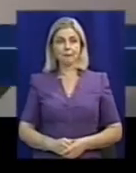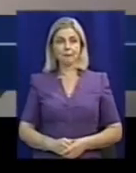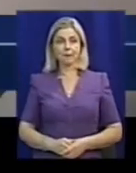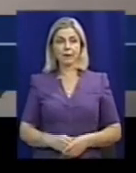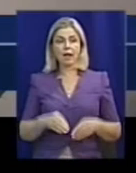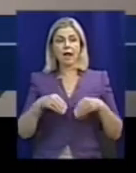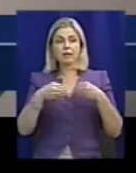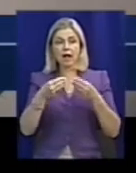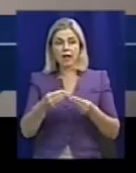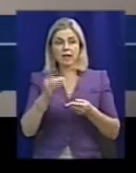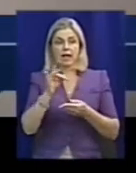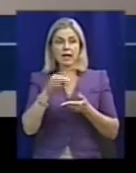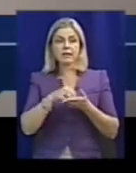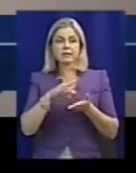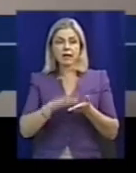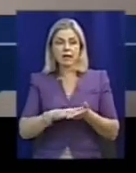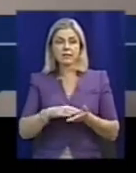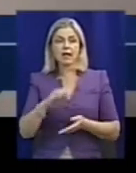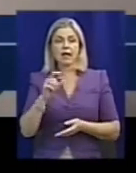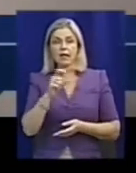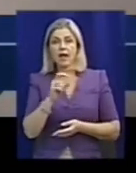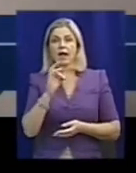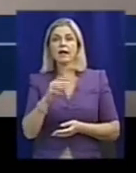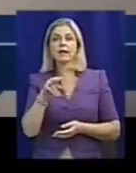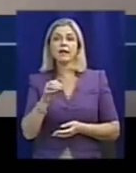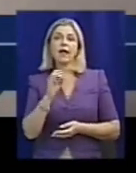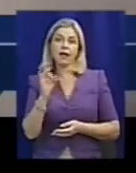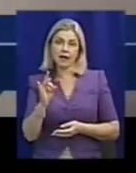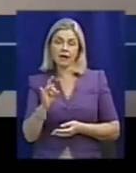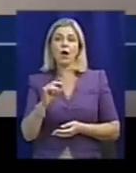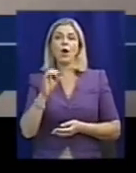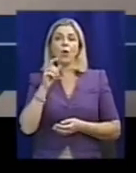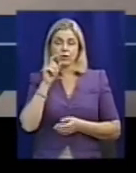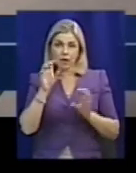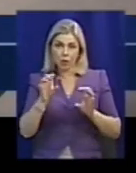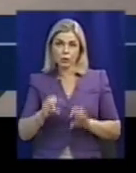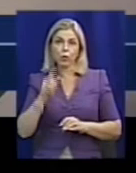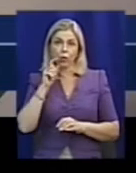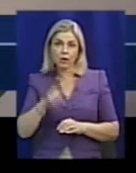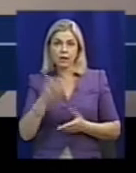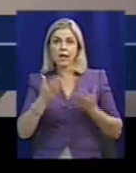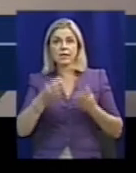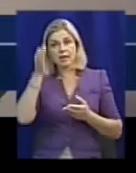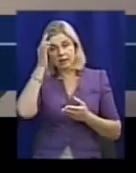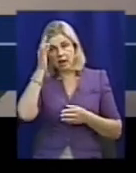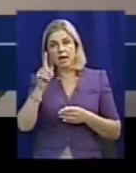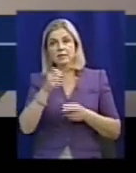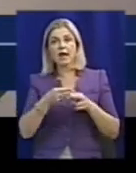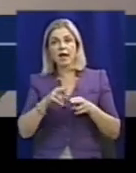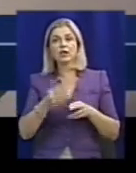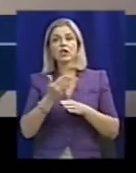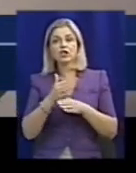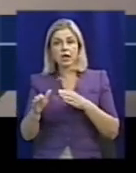витяг з ЄРДР за частину 1 статті 368 ТК України Хочу нагадати, за зазначеною частиною зазначеної